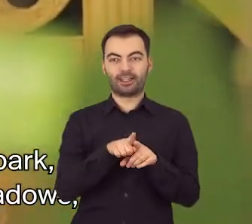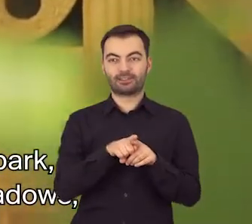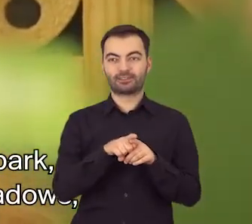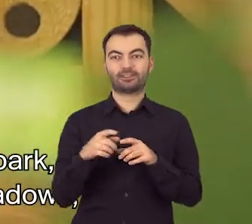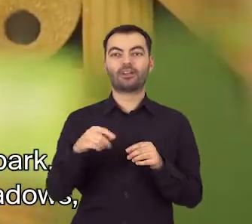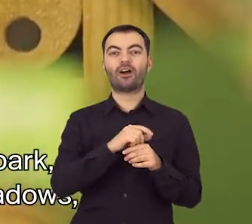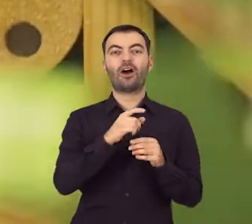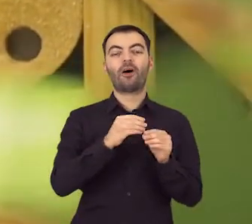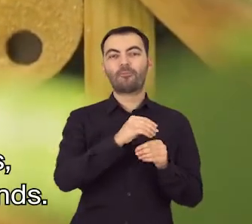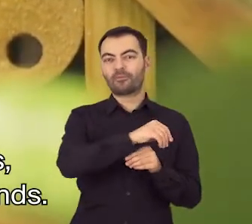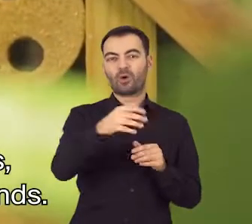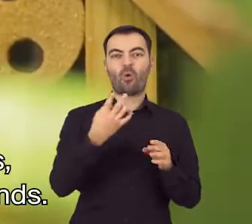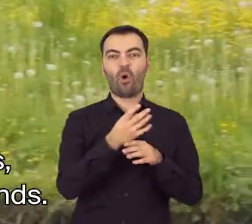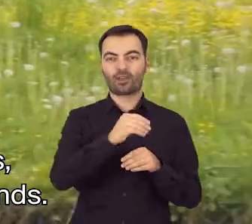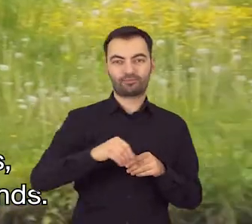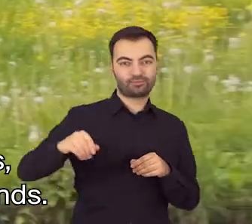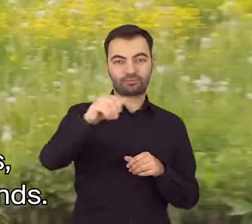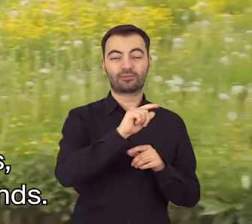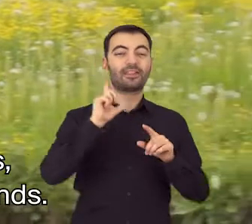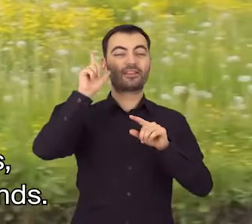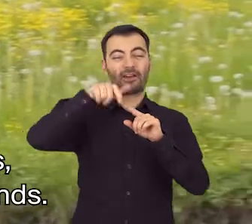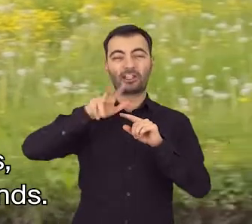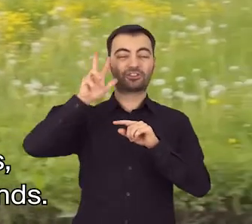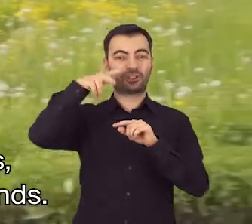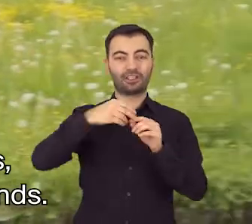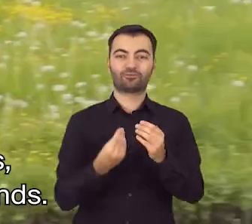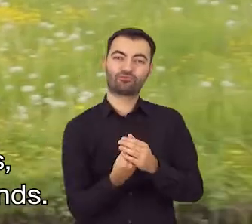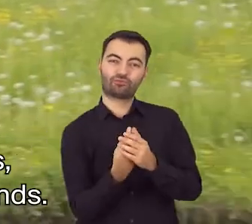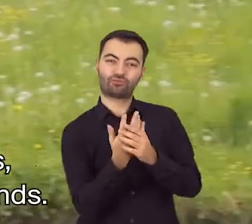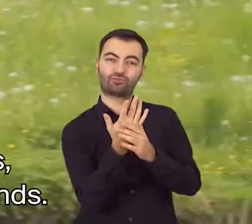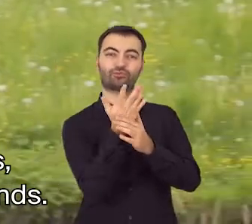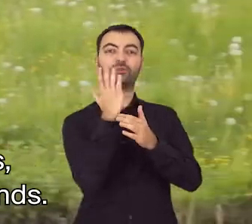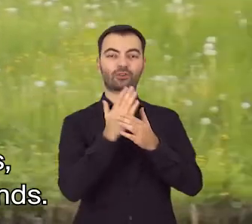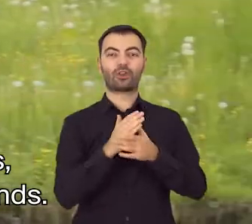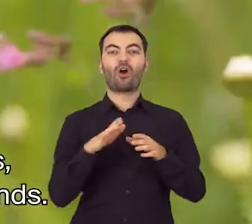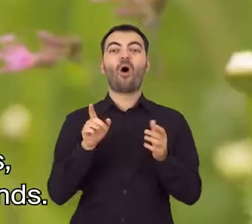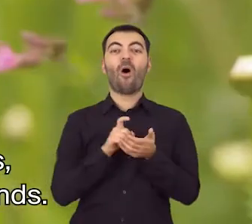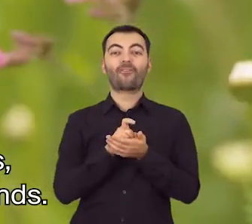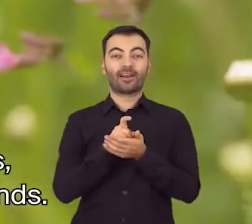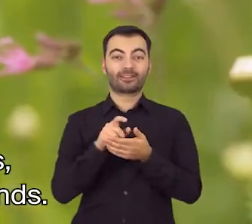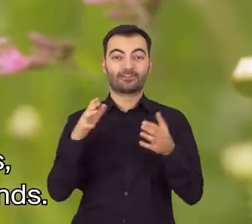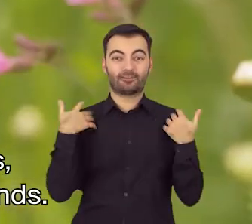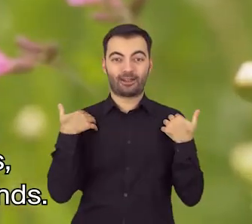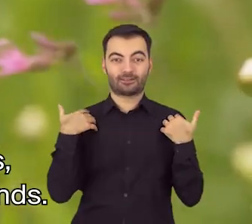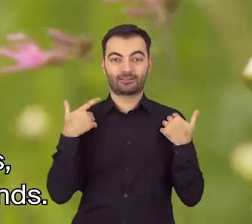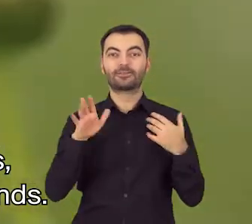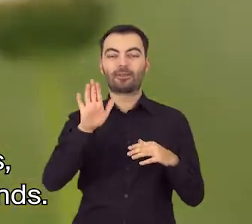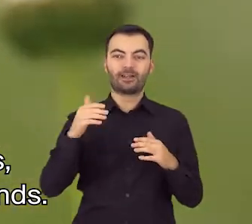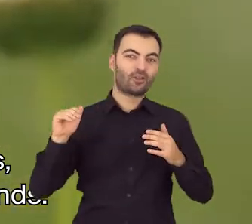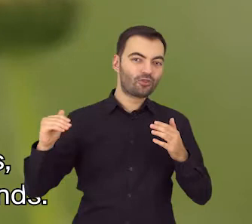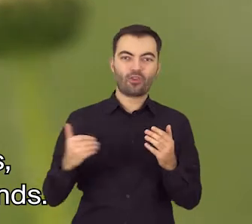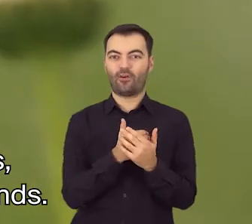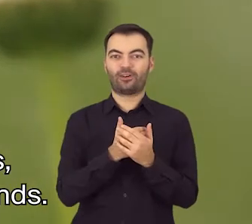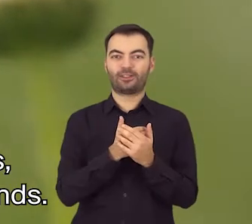również areały łąk kwietnych. Dzięki temu już za 2-3 lata, kiedy będą one w pełni rozkwitu, owady, które występują w parku, zyskają